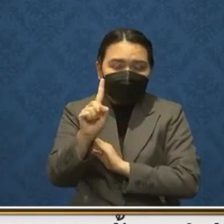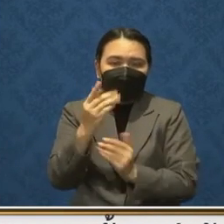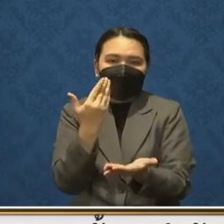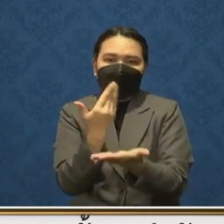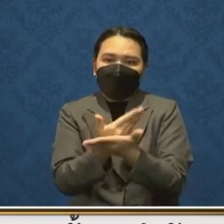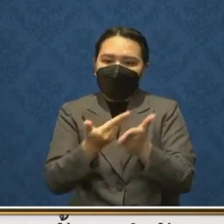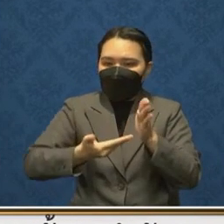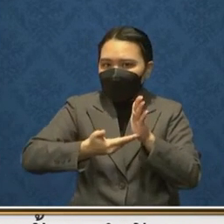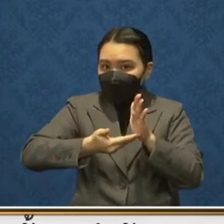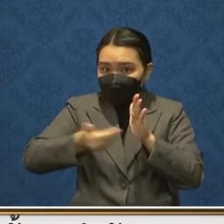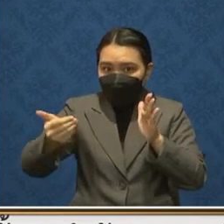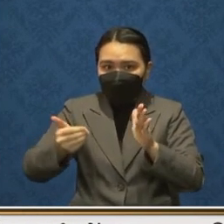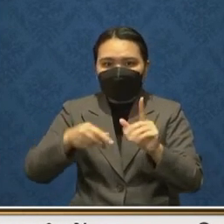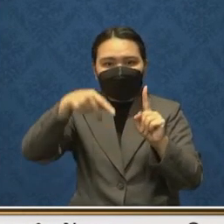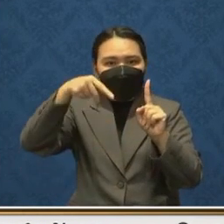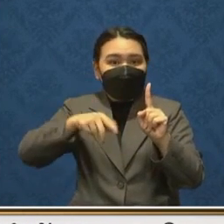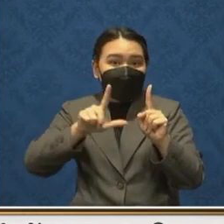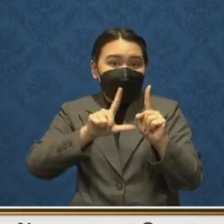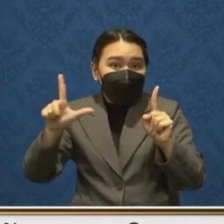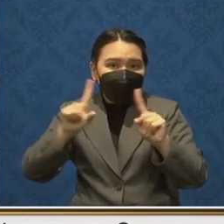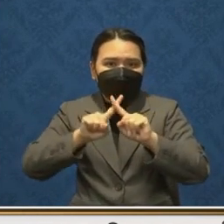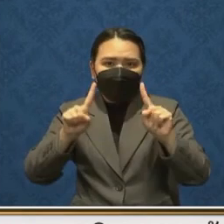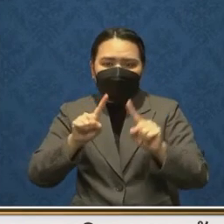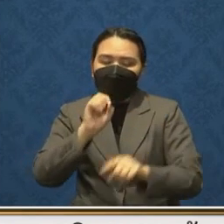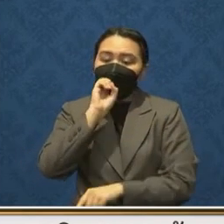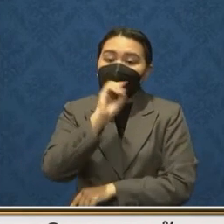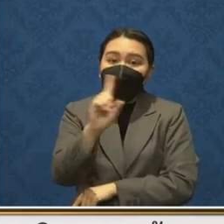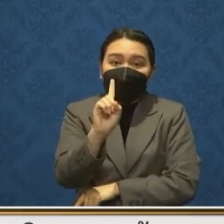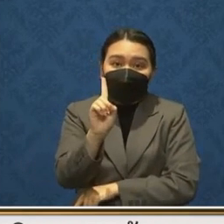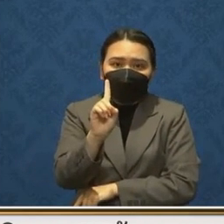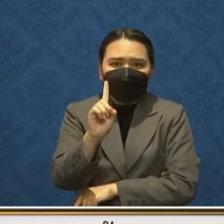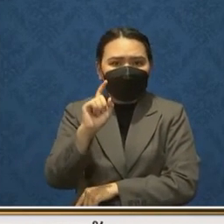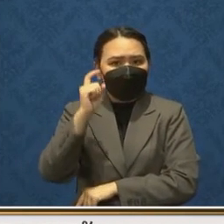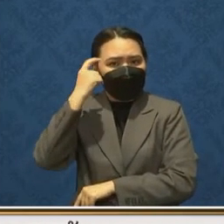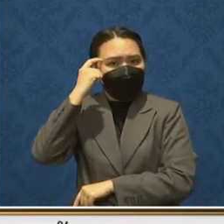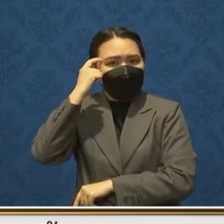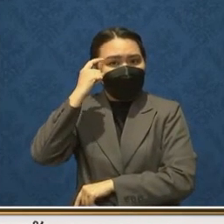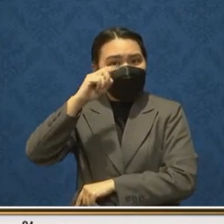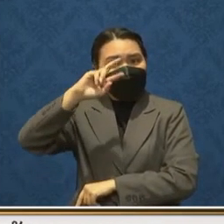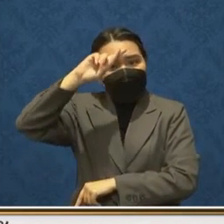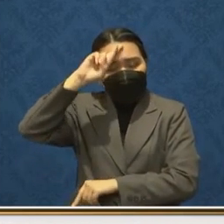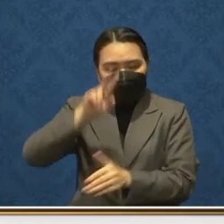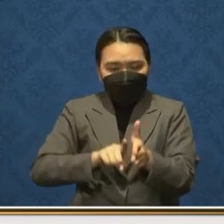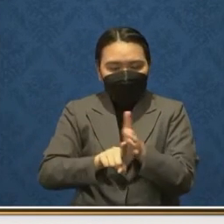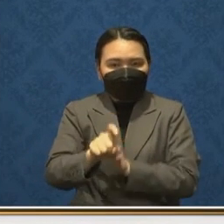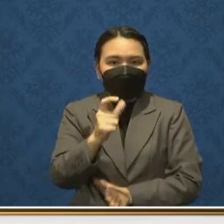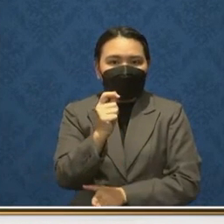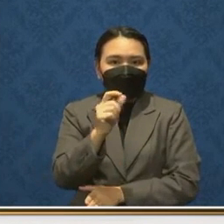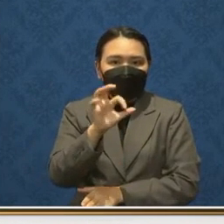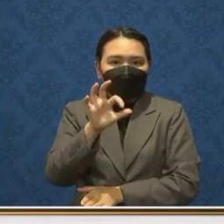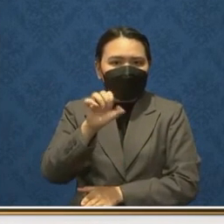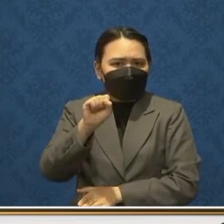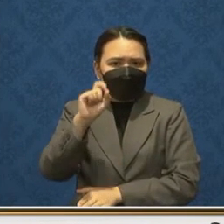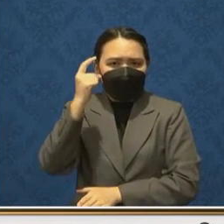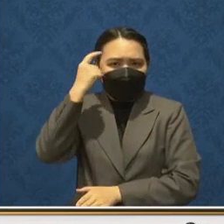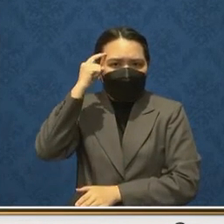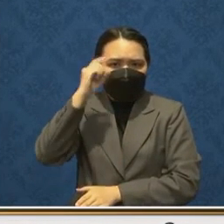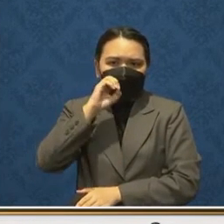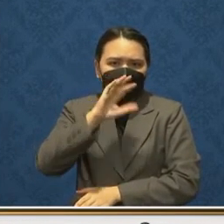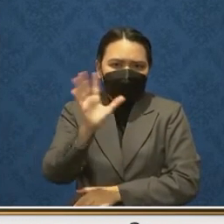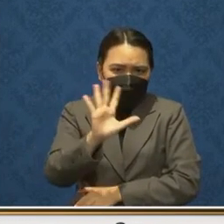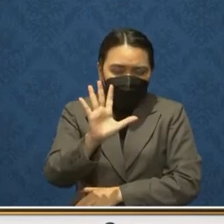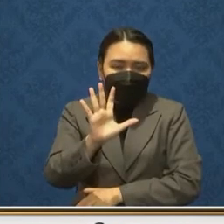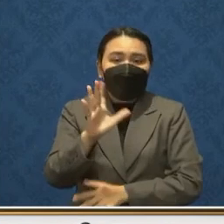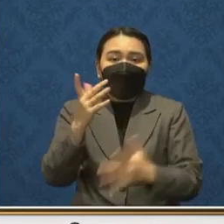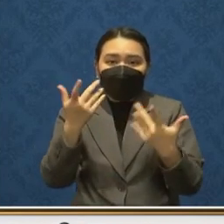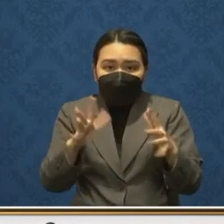ืบพัล้านแต่ท่านบอกวาไม่รู้วาเป็นโลก A-Bestท่านบอกตลอดวาเป็นโลกเพิดไ้การที่หล